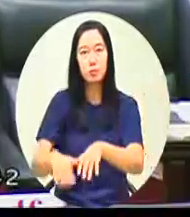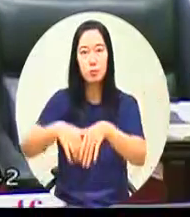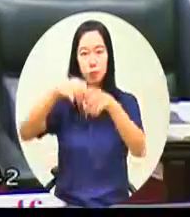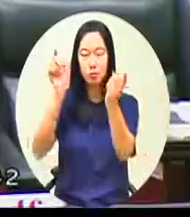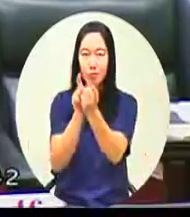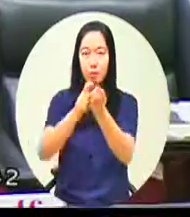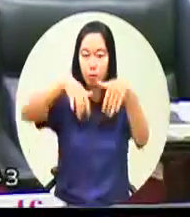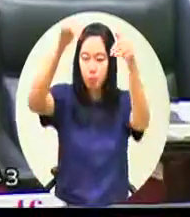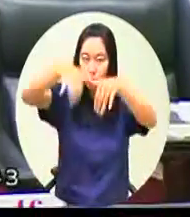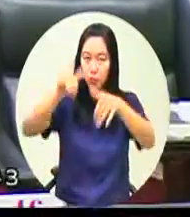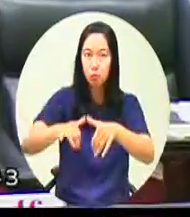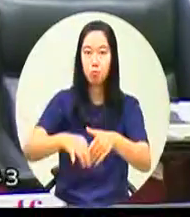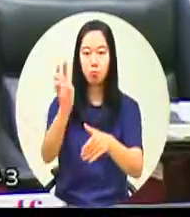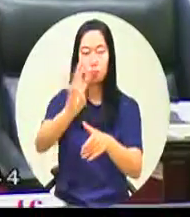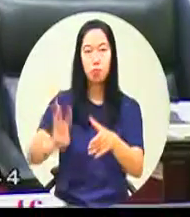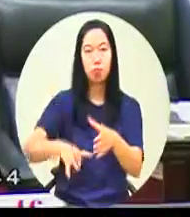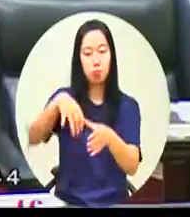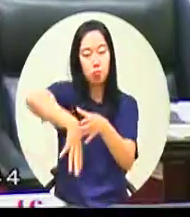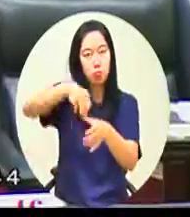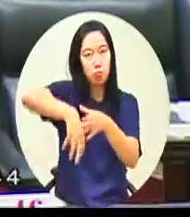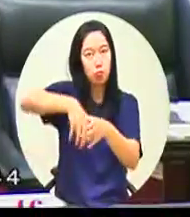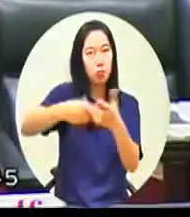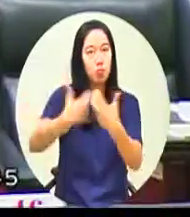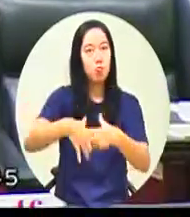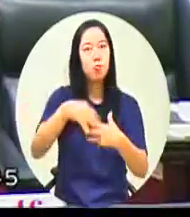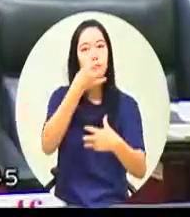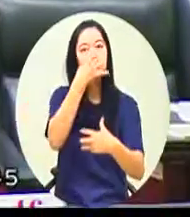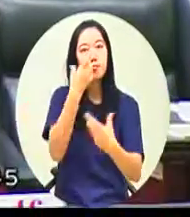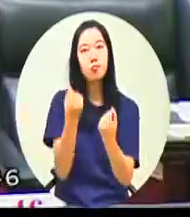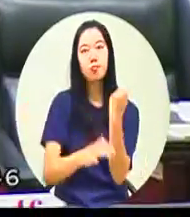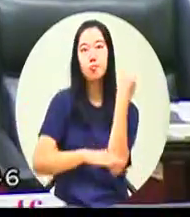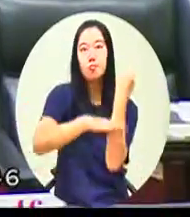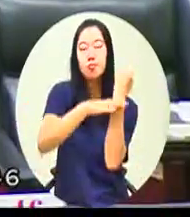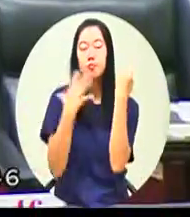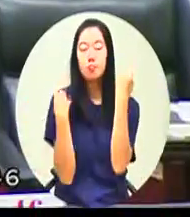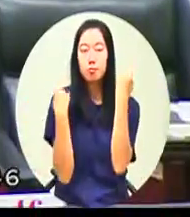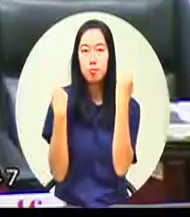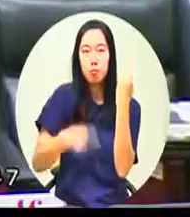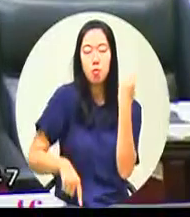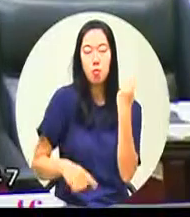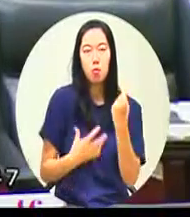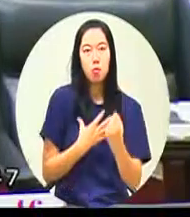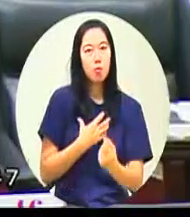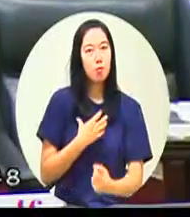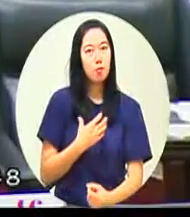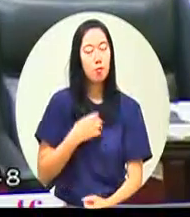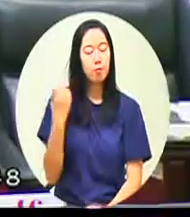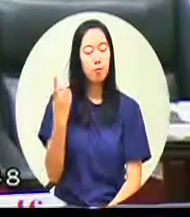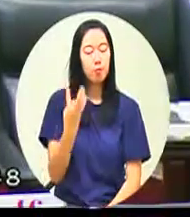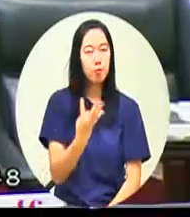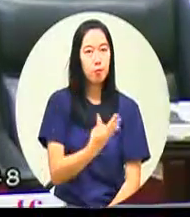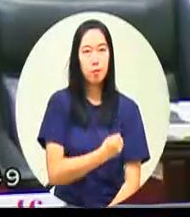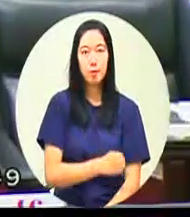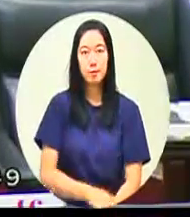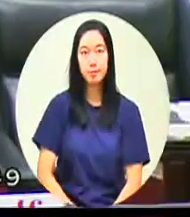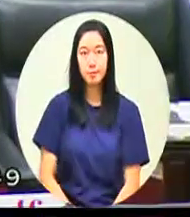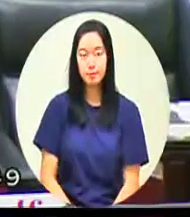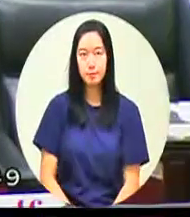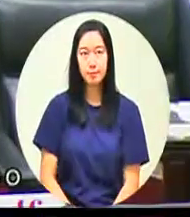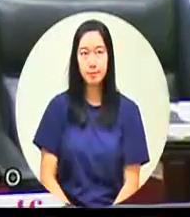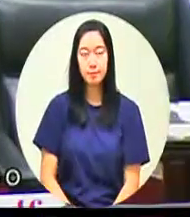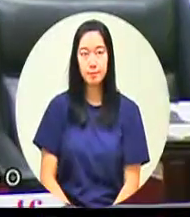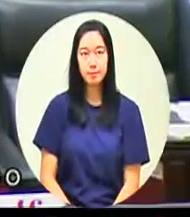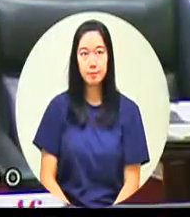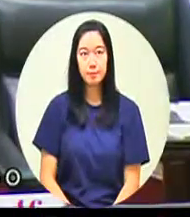得。抽水站抽，那是抽袂，你得要搁入水，所以拢足惊着啊，拢惊着讲搁淹水入去。啊，所以吼，伊咧逼